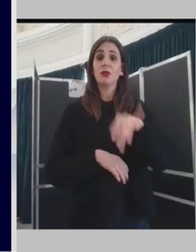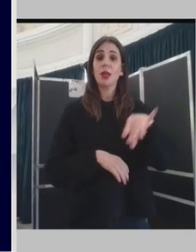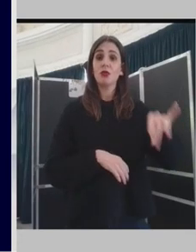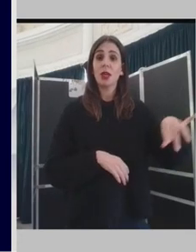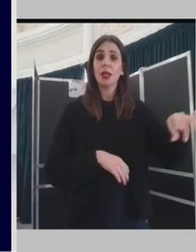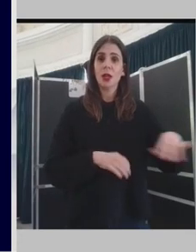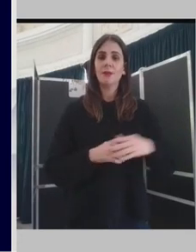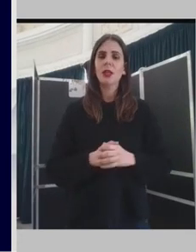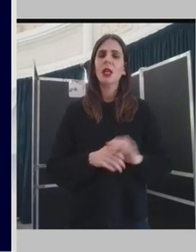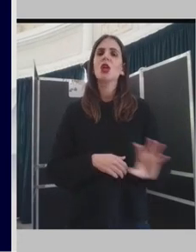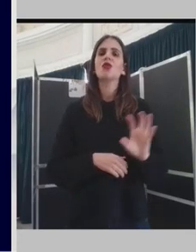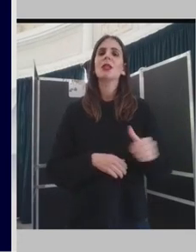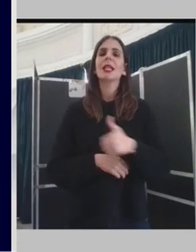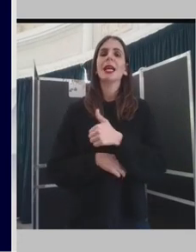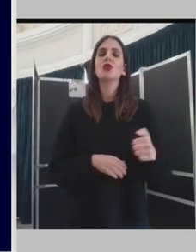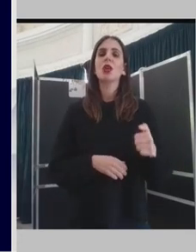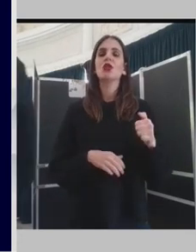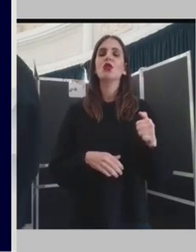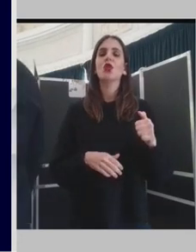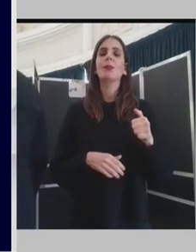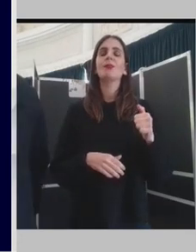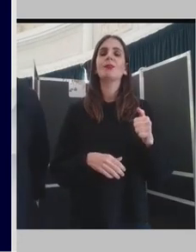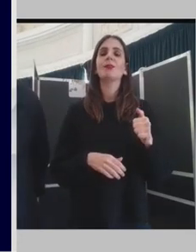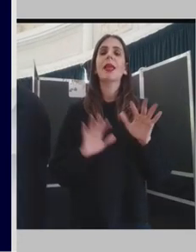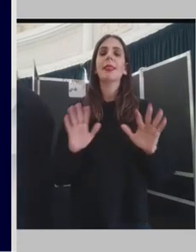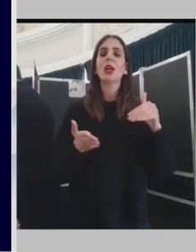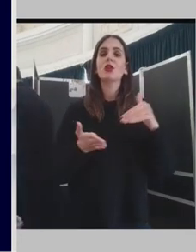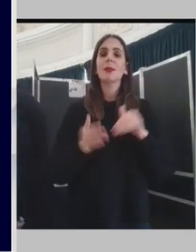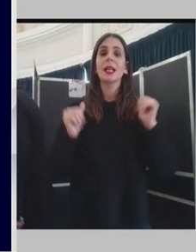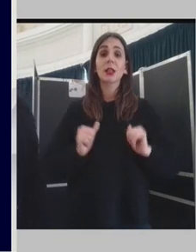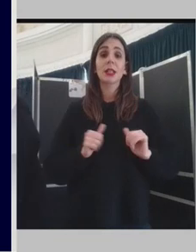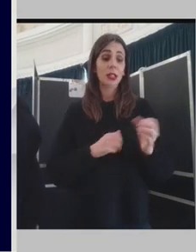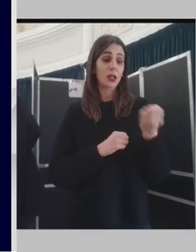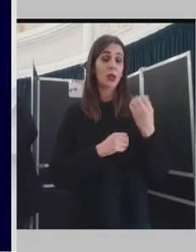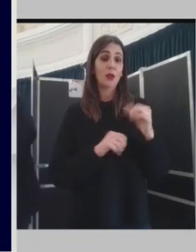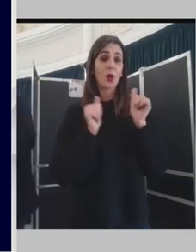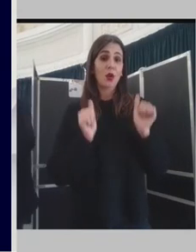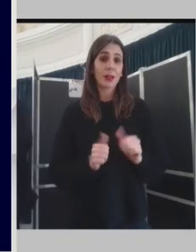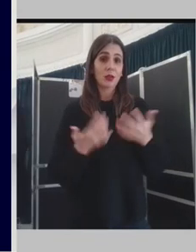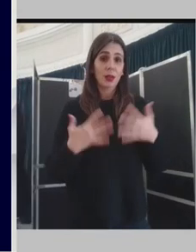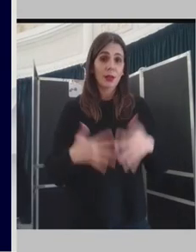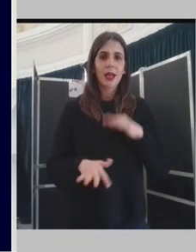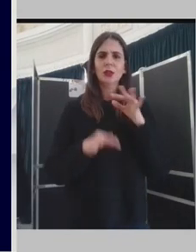110.000 cittadini sono formati, e praticamente la probabilità di sopravvivenza